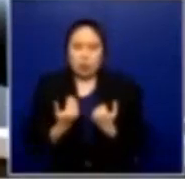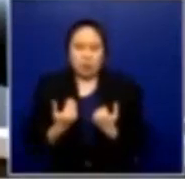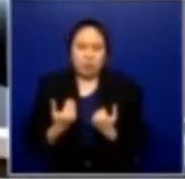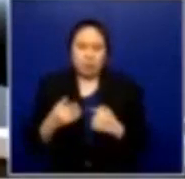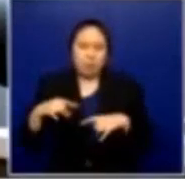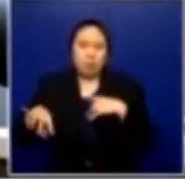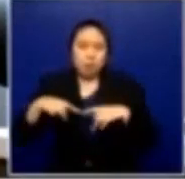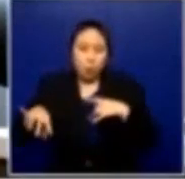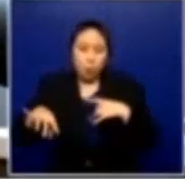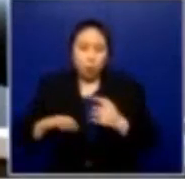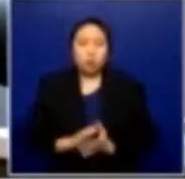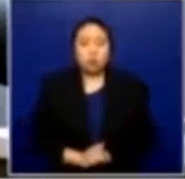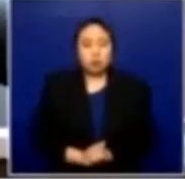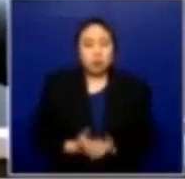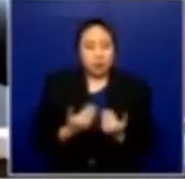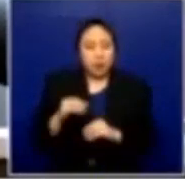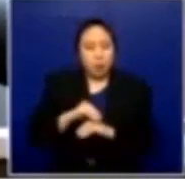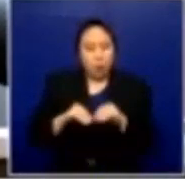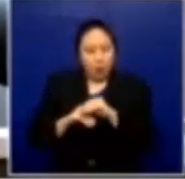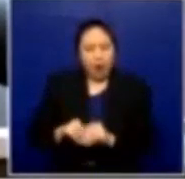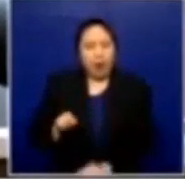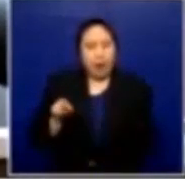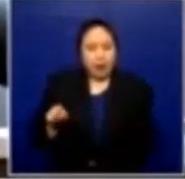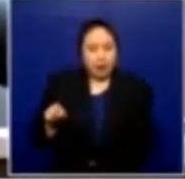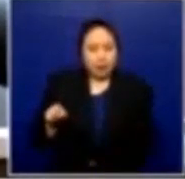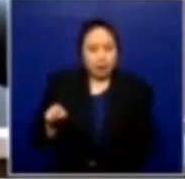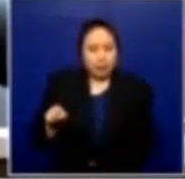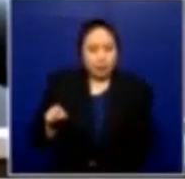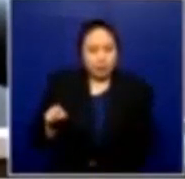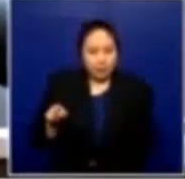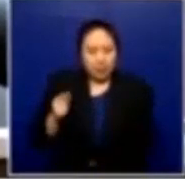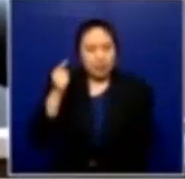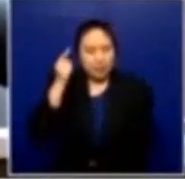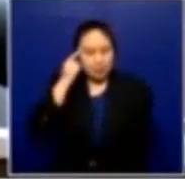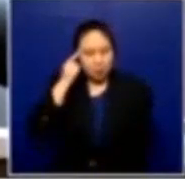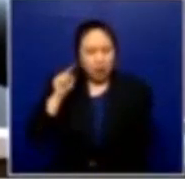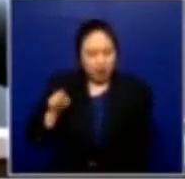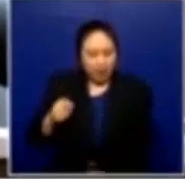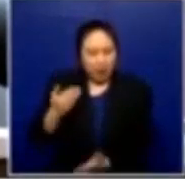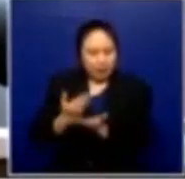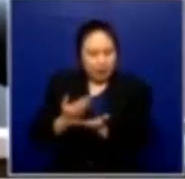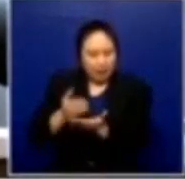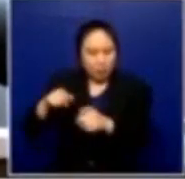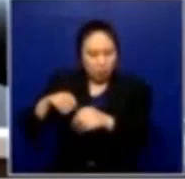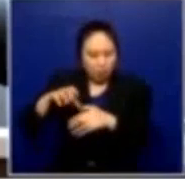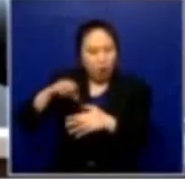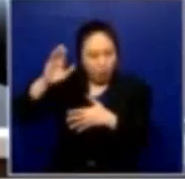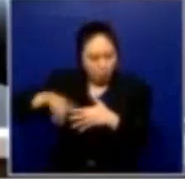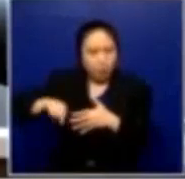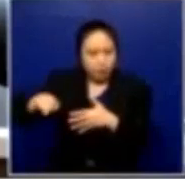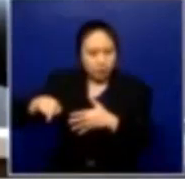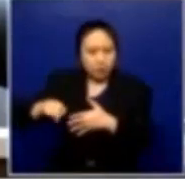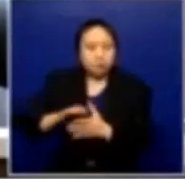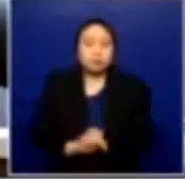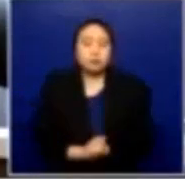จุบันนี้นะครับเพราะฉะนั้นเนี่ยโครงการนี้ก็เป็นอีกโครงการหนึ่งที่น่าจะพิจารณาตัดลดงบประมาณอีกโ